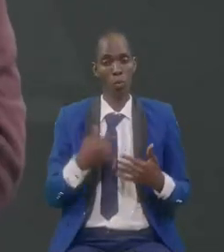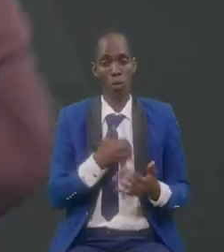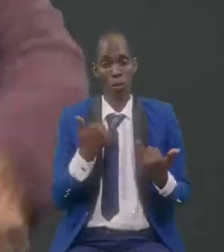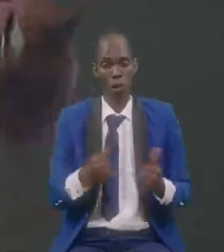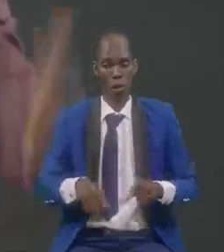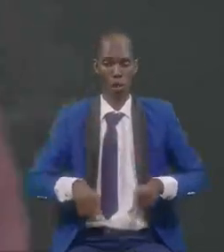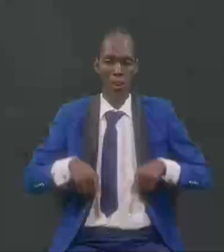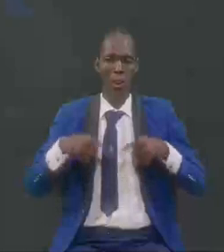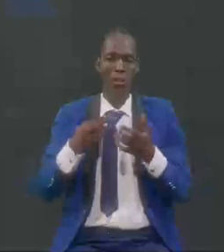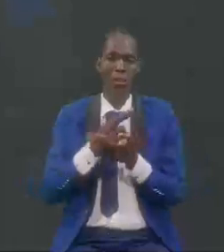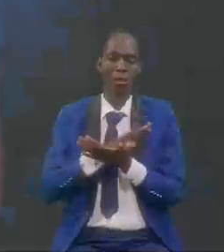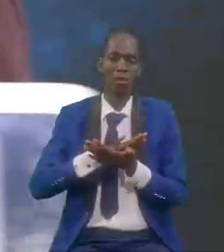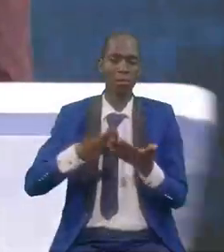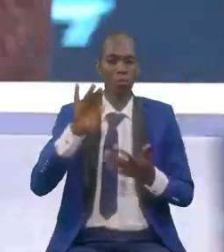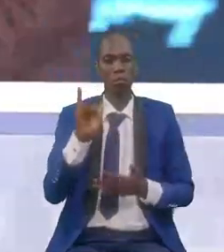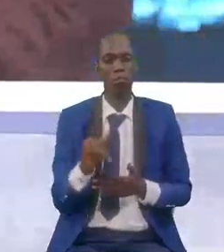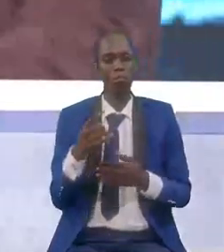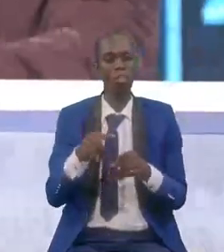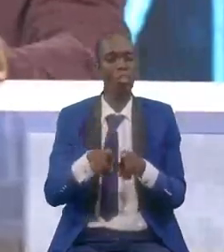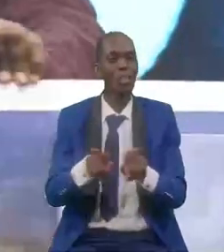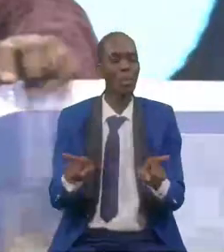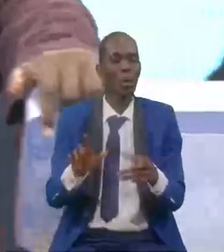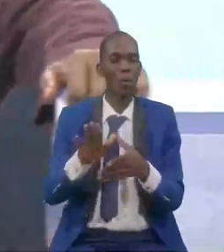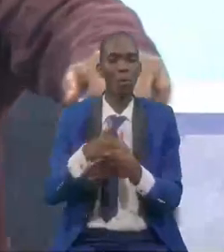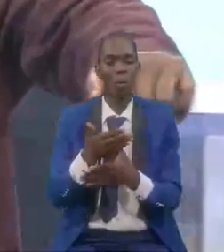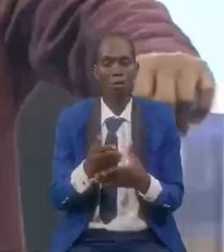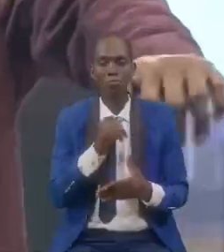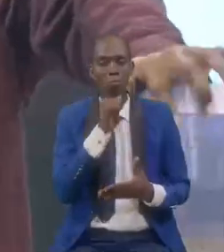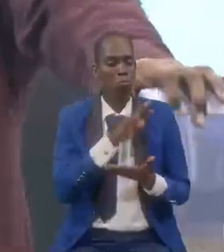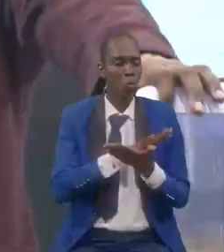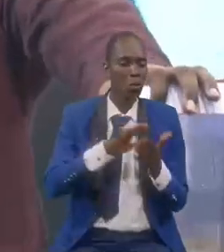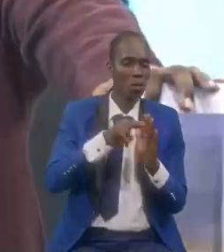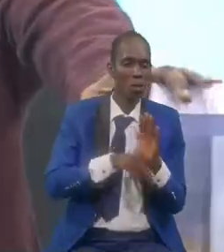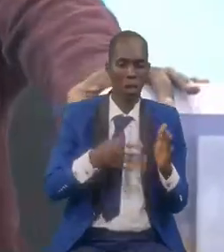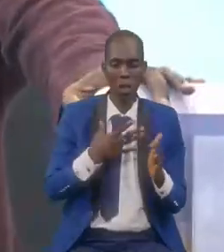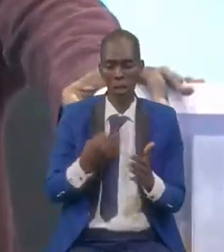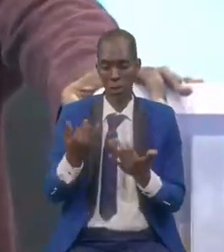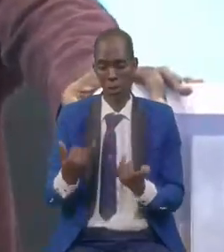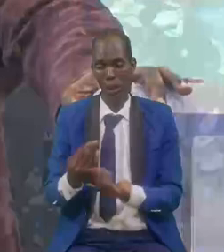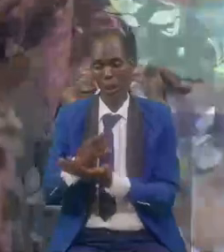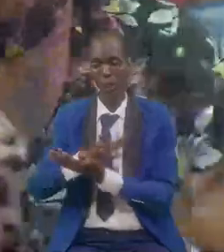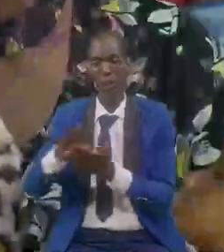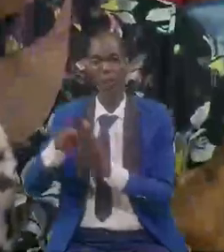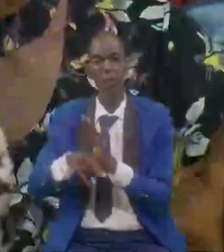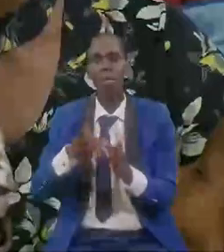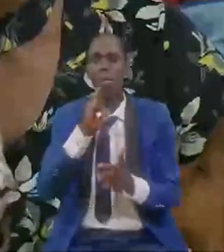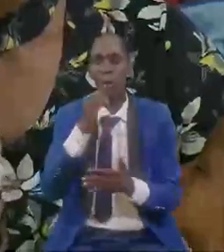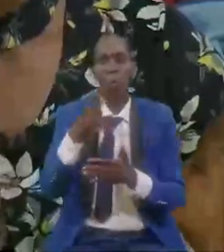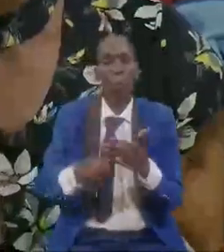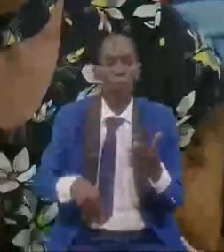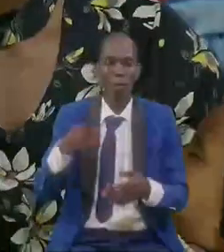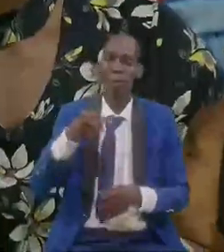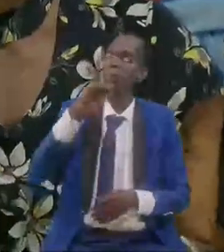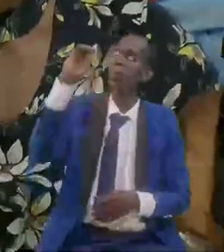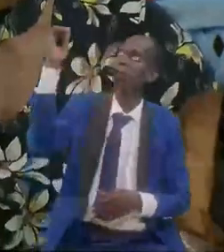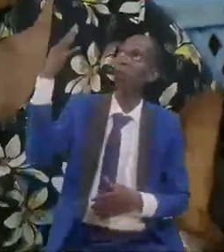vivre dans la justice. La différence entre l'injustice et la justice, c'est ce que la grâce de